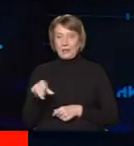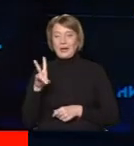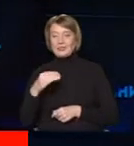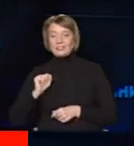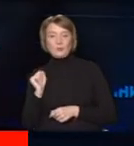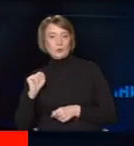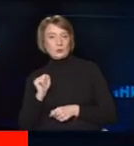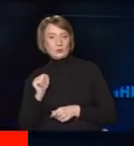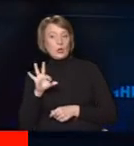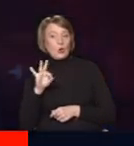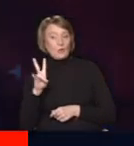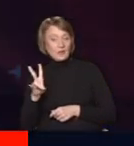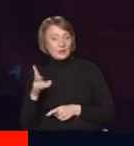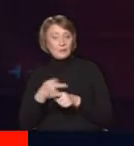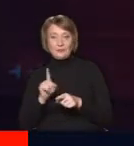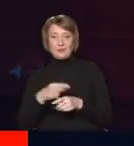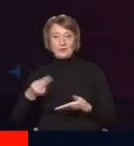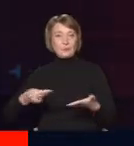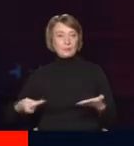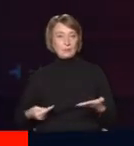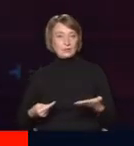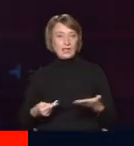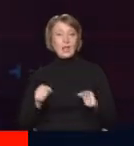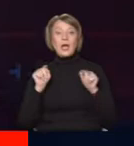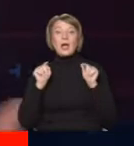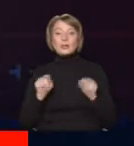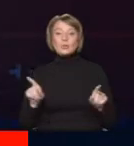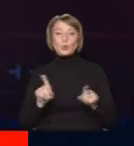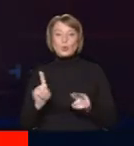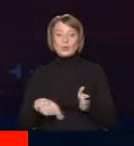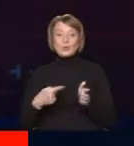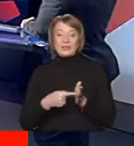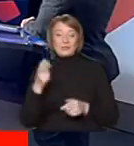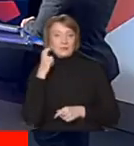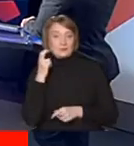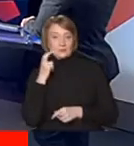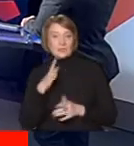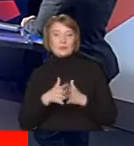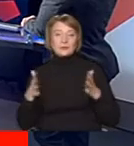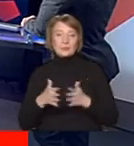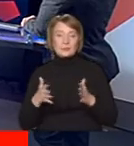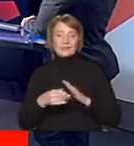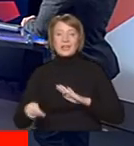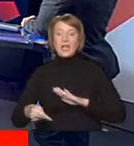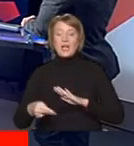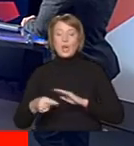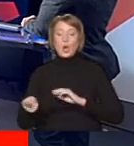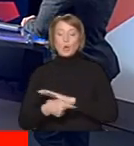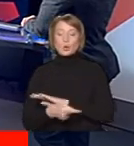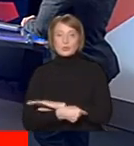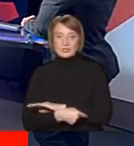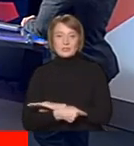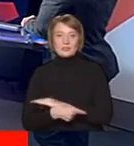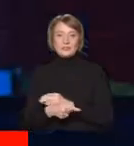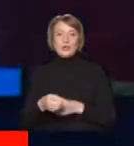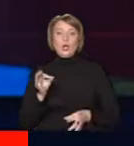оренди не підписував. Навіть це, якщо б вони до нього дійшли. А до того, що Київська міська рада це голосує, припустимо, є більшість корупційна в Київській міській раді, нормальний